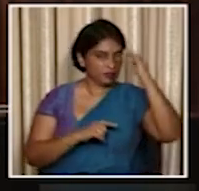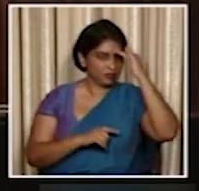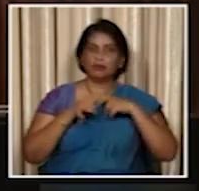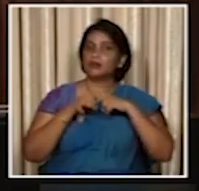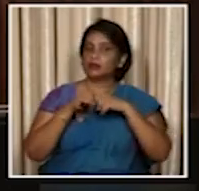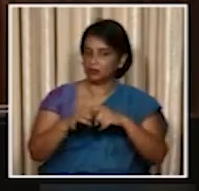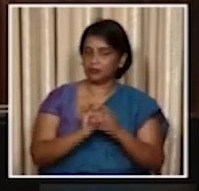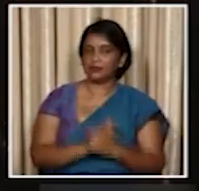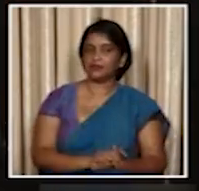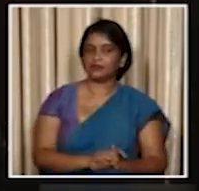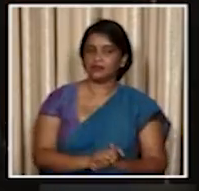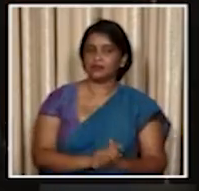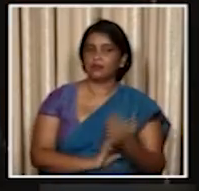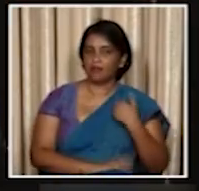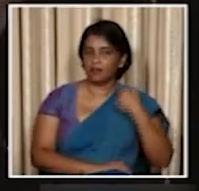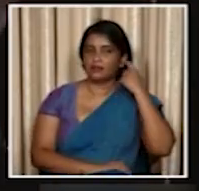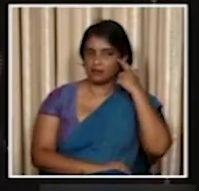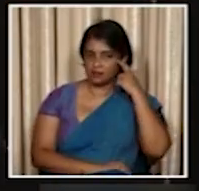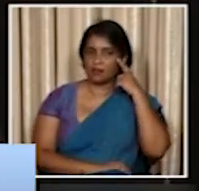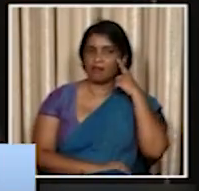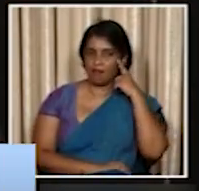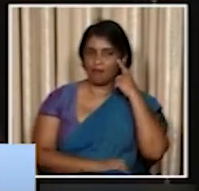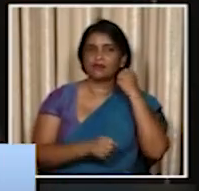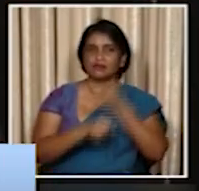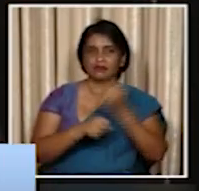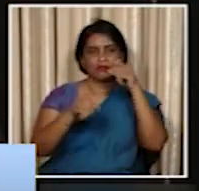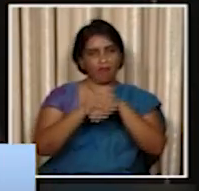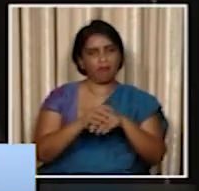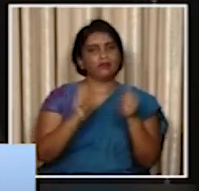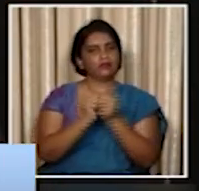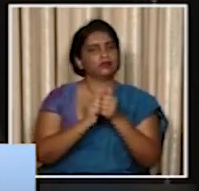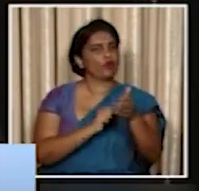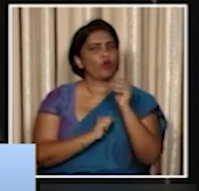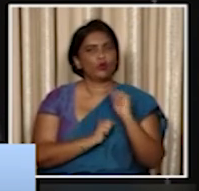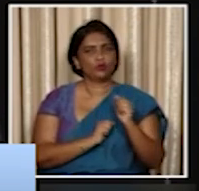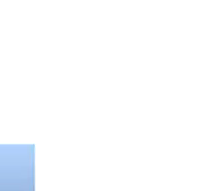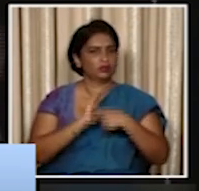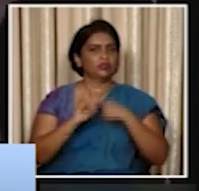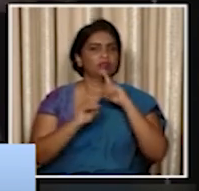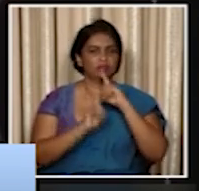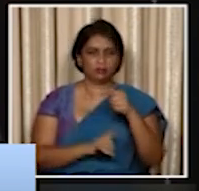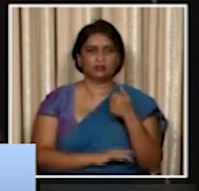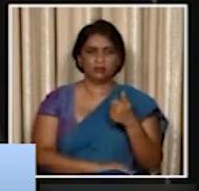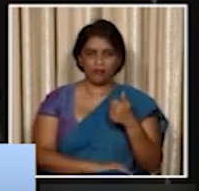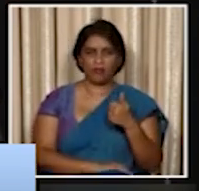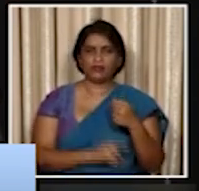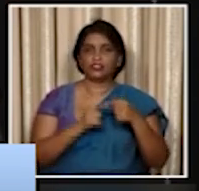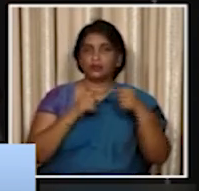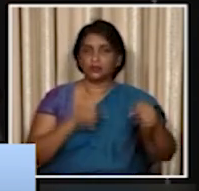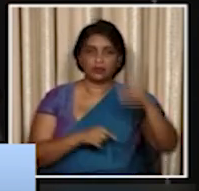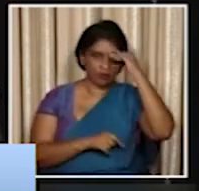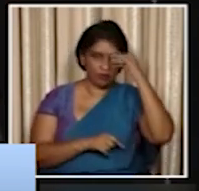ප්‍රශ්නයක් ඇහුවා. මං හිතන්නේ එතුමාලා ආණ්ඩුවනේ, ආණ්ඩුව කරන වැඩ ටික මොකද්ද කියලා රටට කිව්වොත් හොඳයි. විපක්ෂ